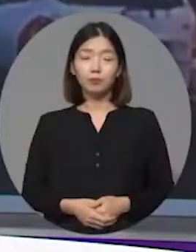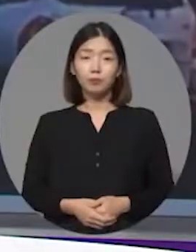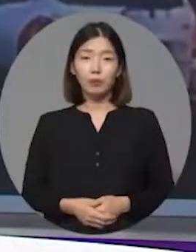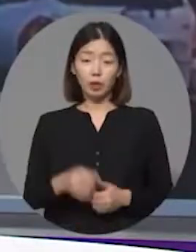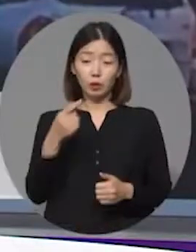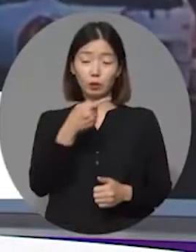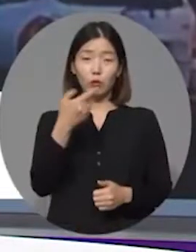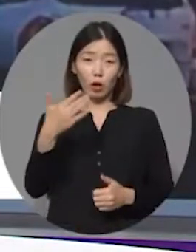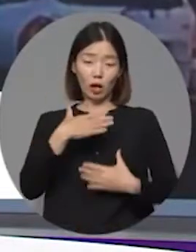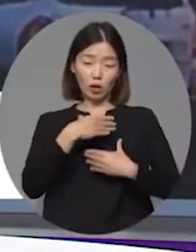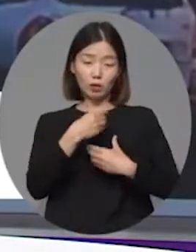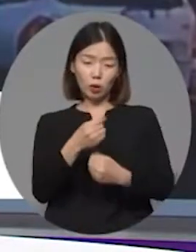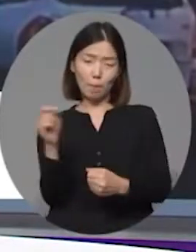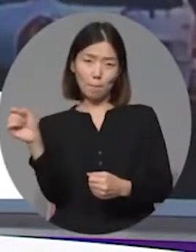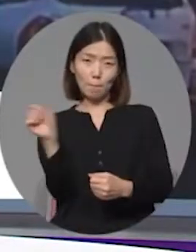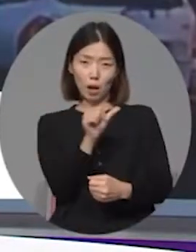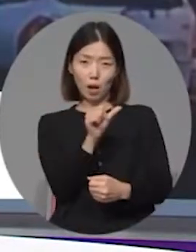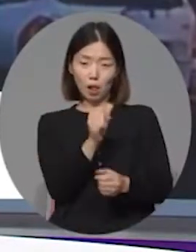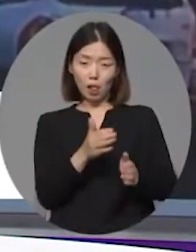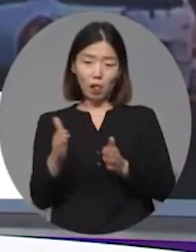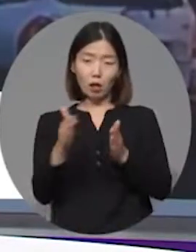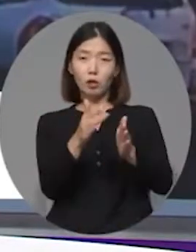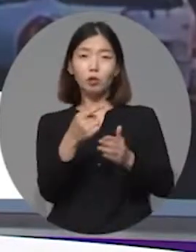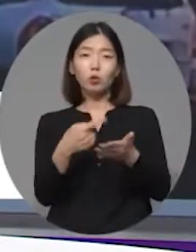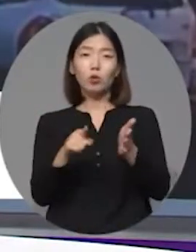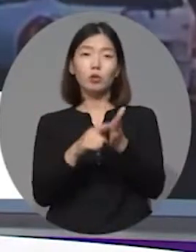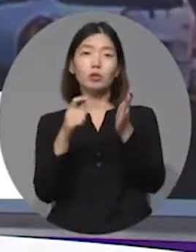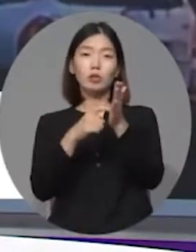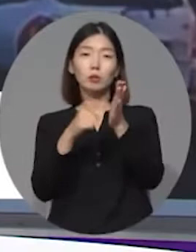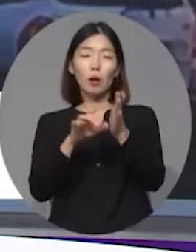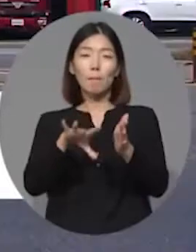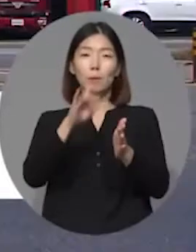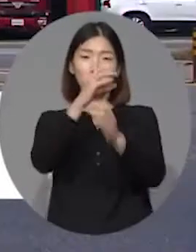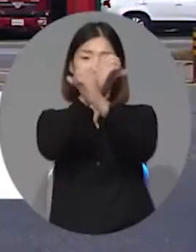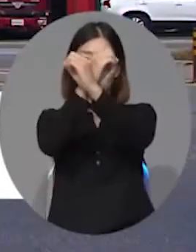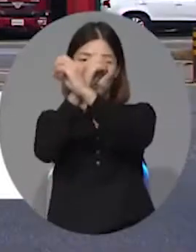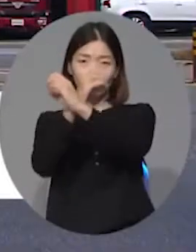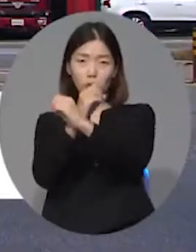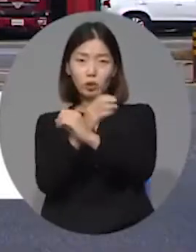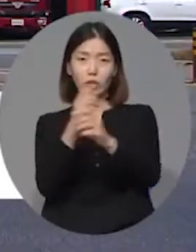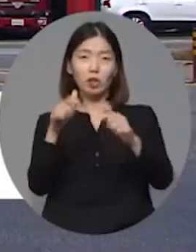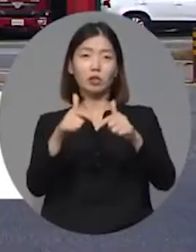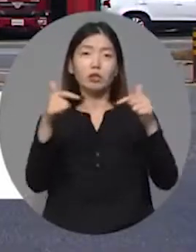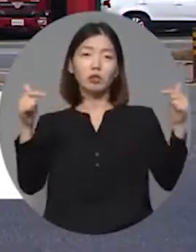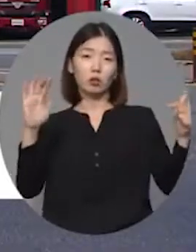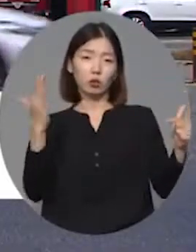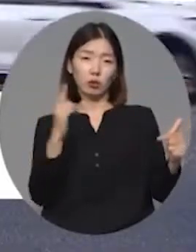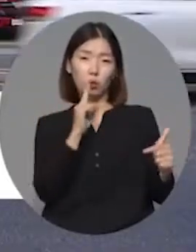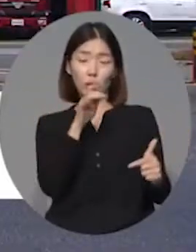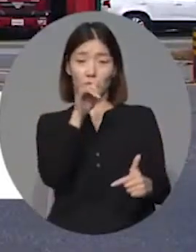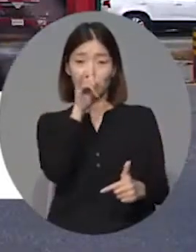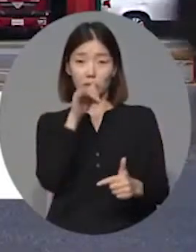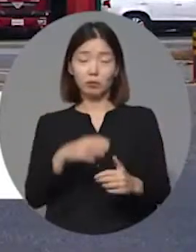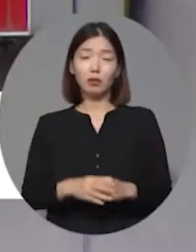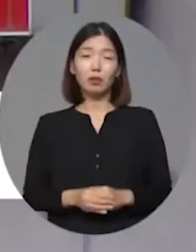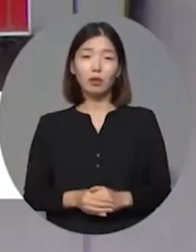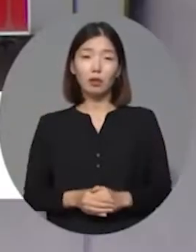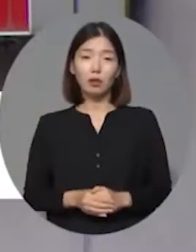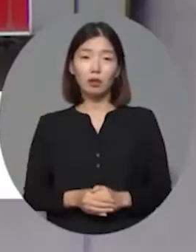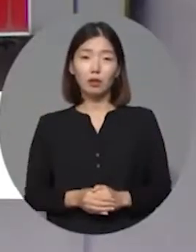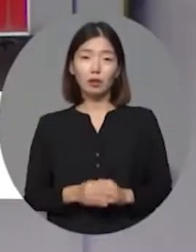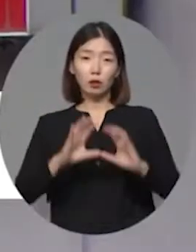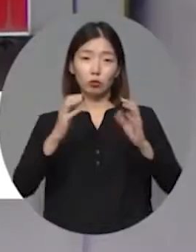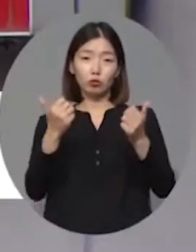소방차량 이 안전하고 신속하게 통하도록 긴급 차량 우선 신호 시스템이 확대도 의 한다는 지적이 제기됐습니다